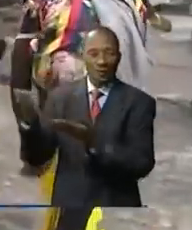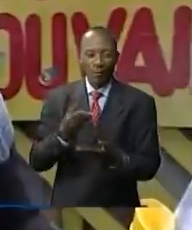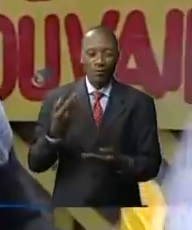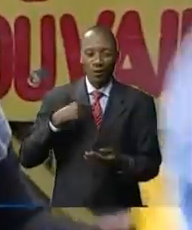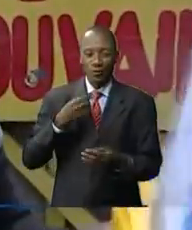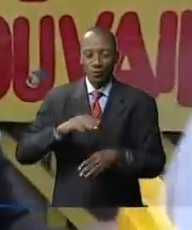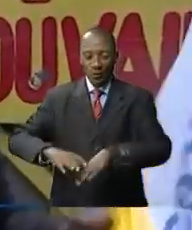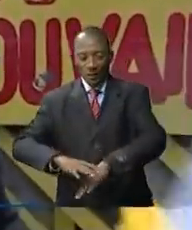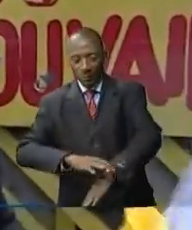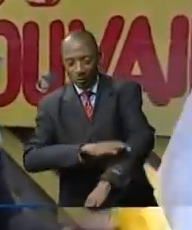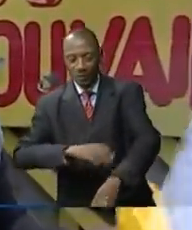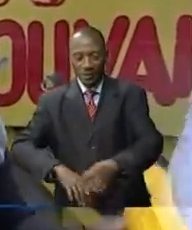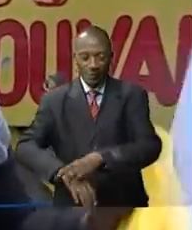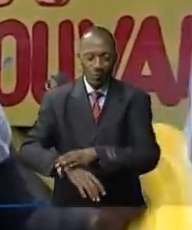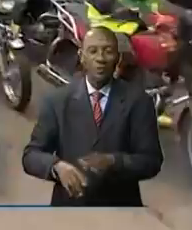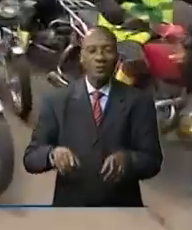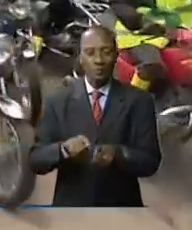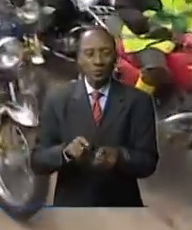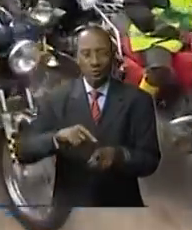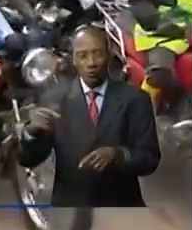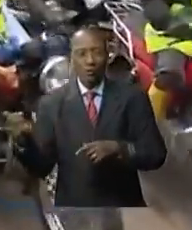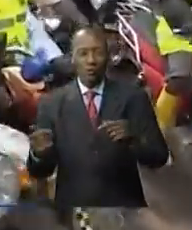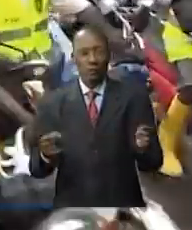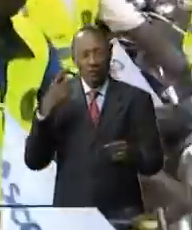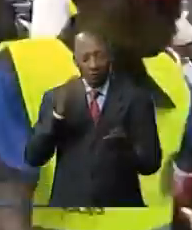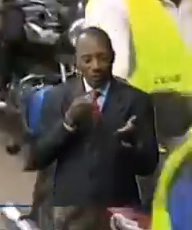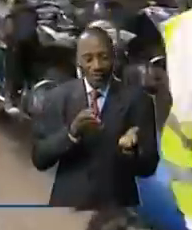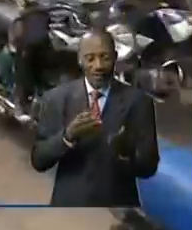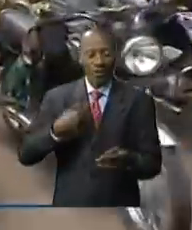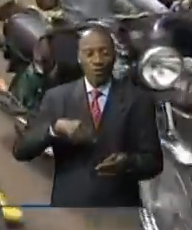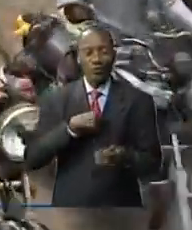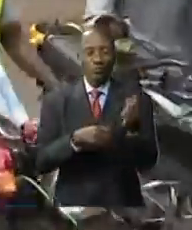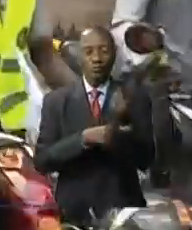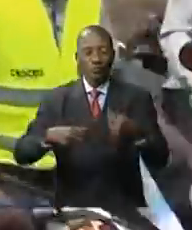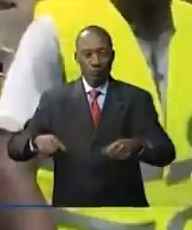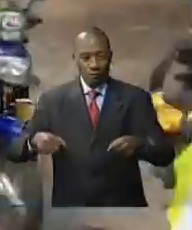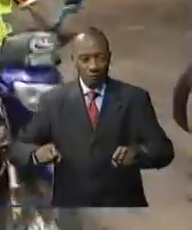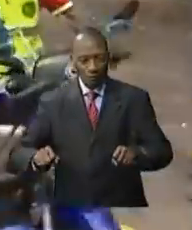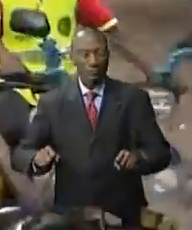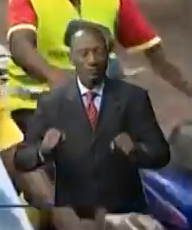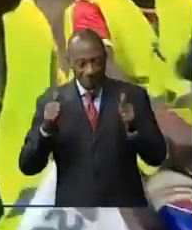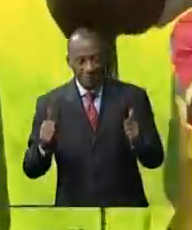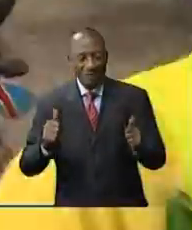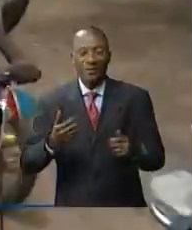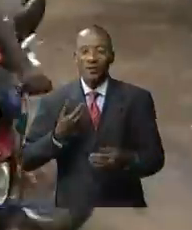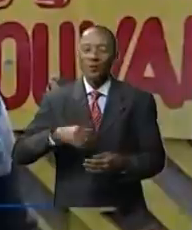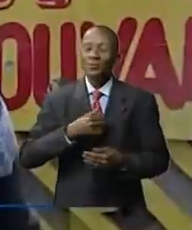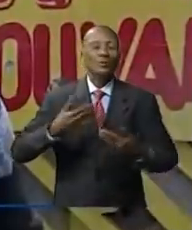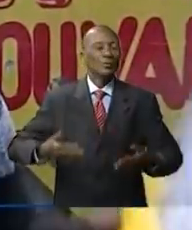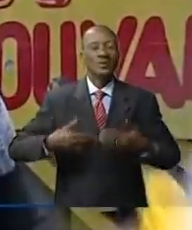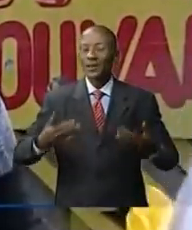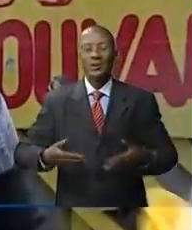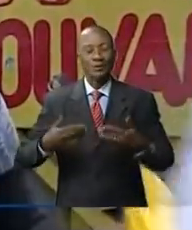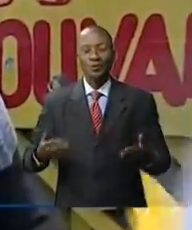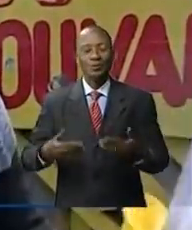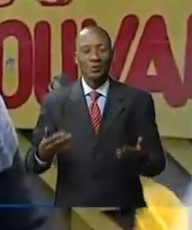Bazilier, ils ont proposé une loi écotapona pour protéger les montants. Elle propose un édit en notre faveur et nous attendons sa mise en